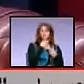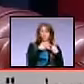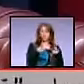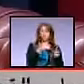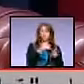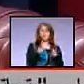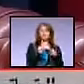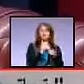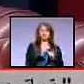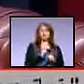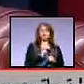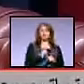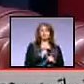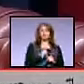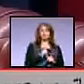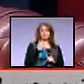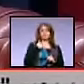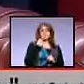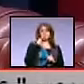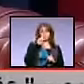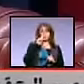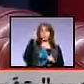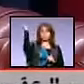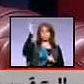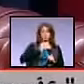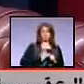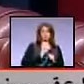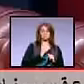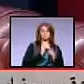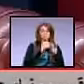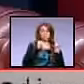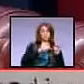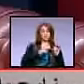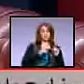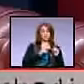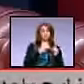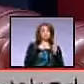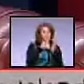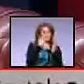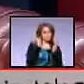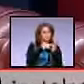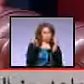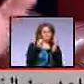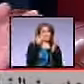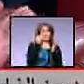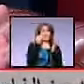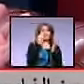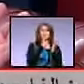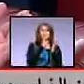الشرف. نزلت من مصر يوم الخميس, نزلت في نفس اليوم قريت ال 30 حلقه بالكامل يوم